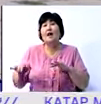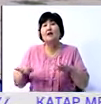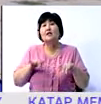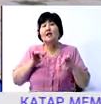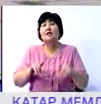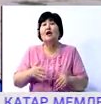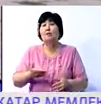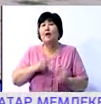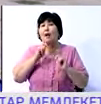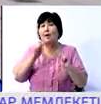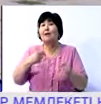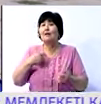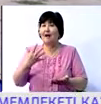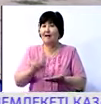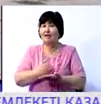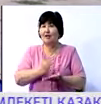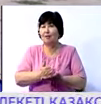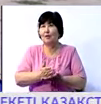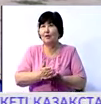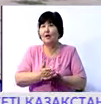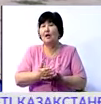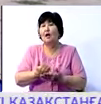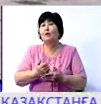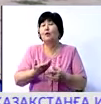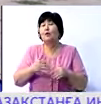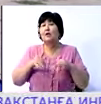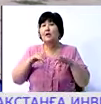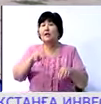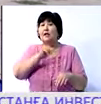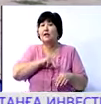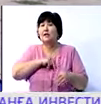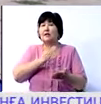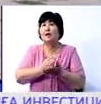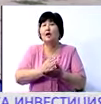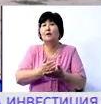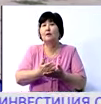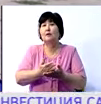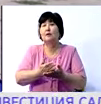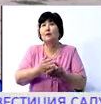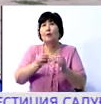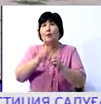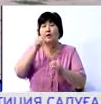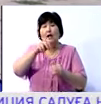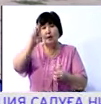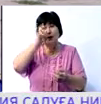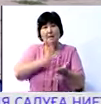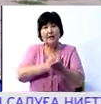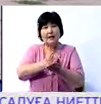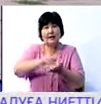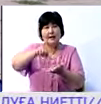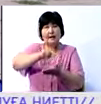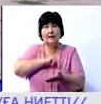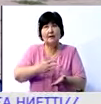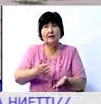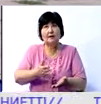жатырмын. Спорт саласында істеп жатқаныма негізі 10 жылдай болды. Бірақ мемлекеттік қызметке кіргеніме